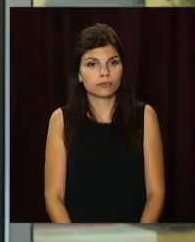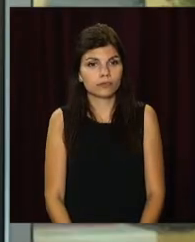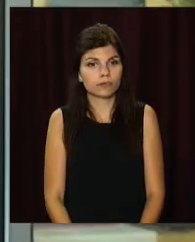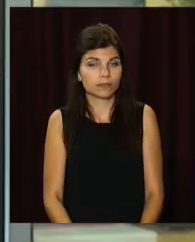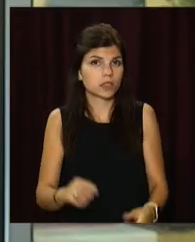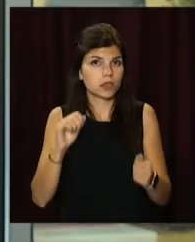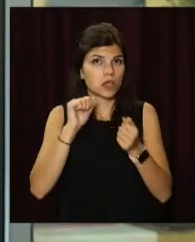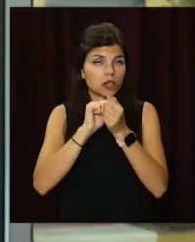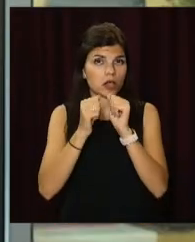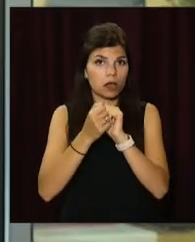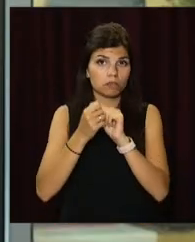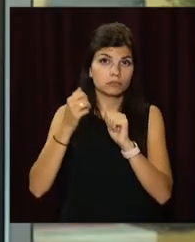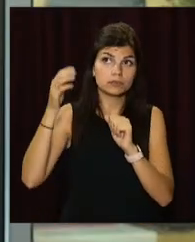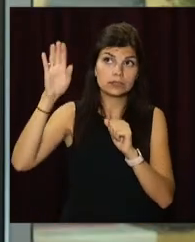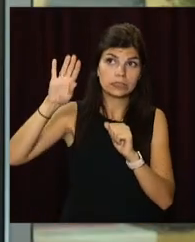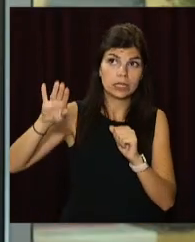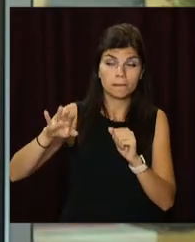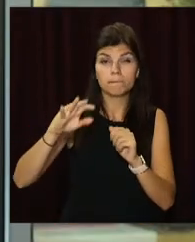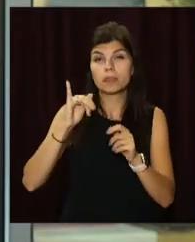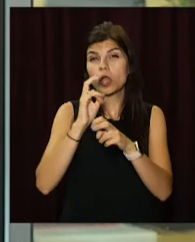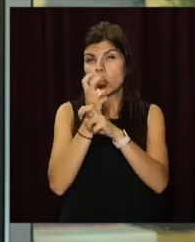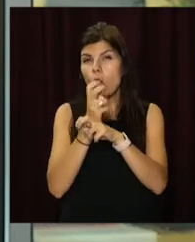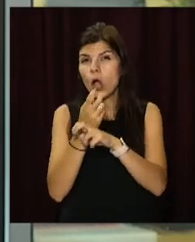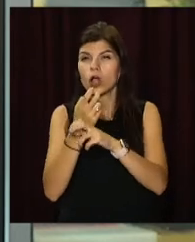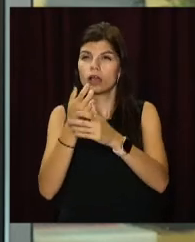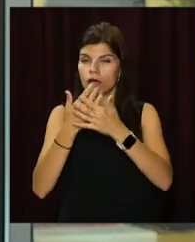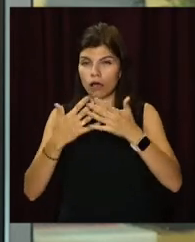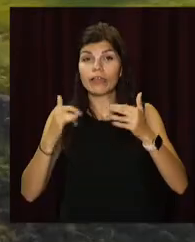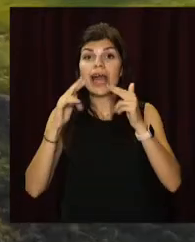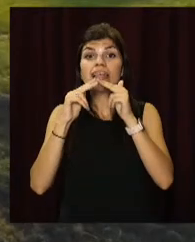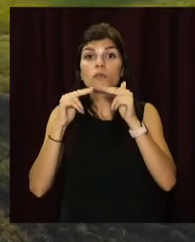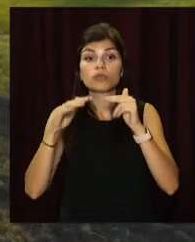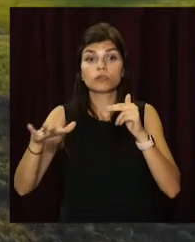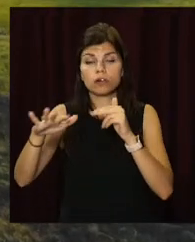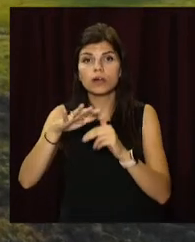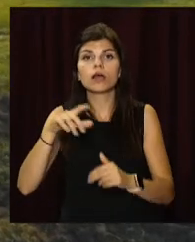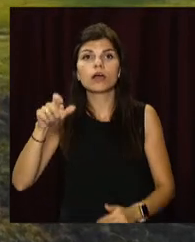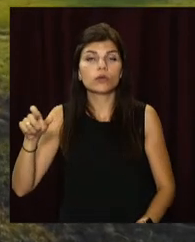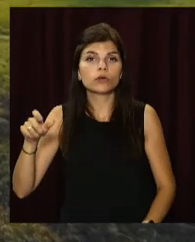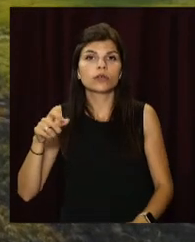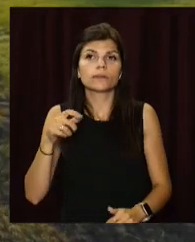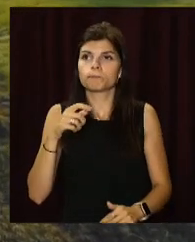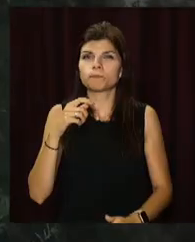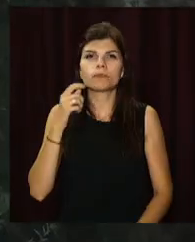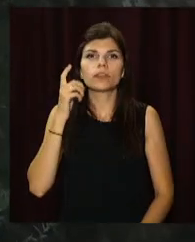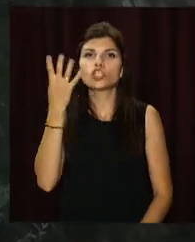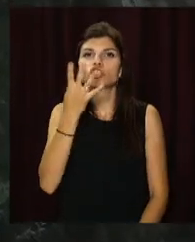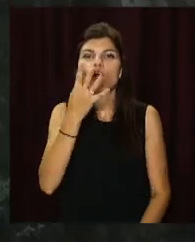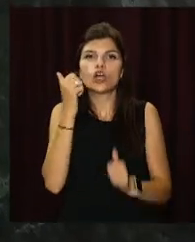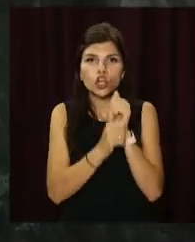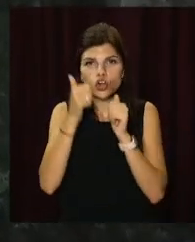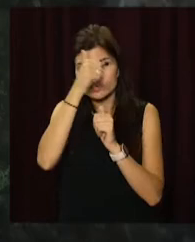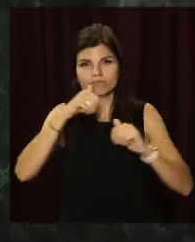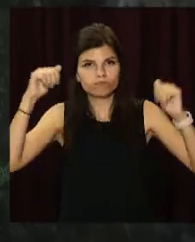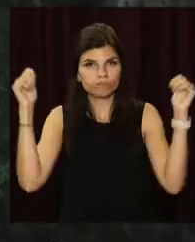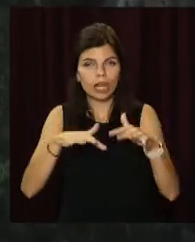Кам'яна стела бронзової доби, посуд та кістки тварин – це знайшли на Дніпропетровщині археологи разом з учасниками 4-го щорічного